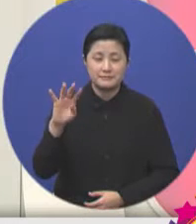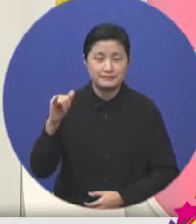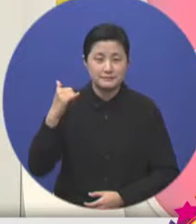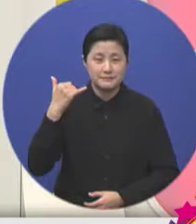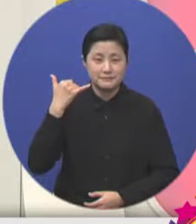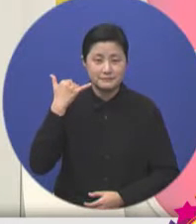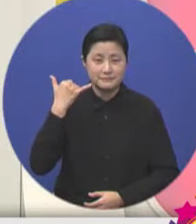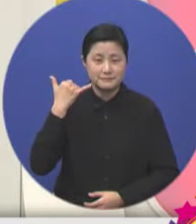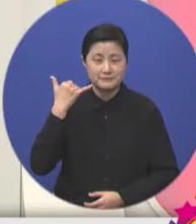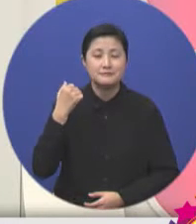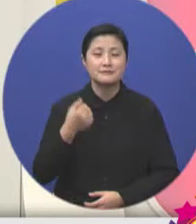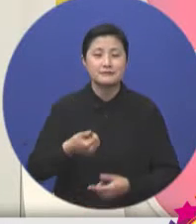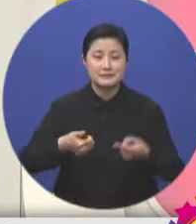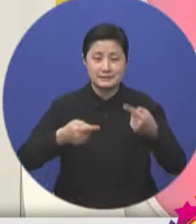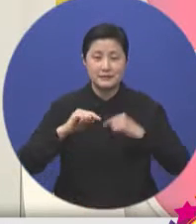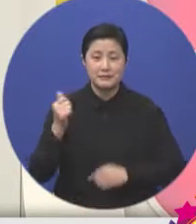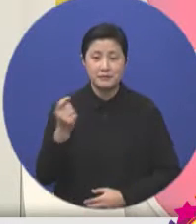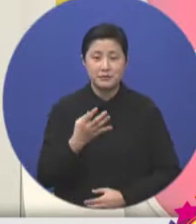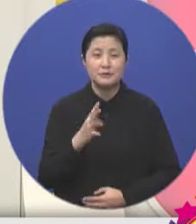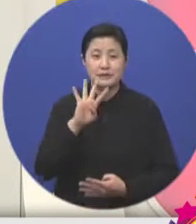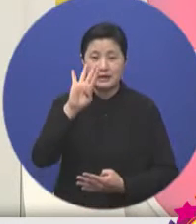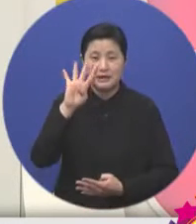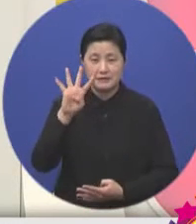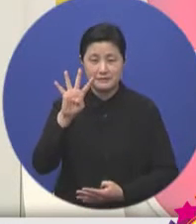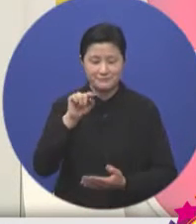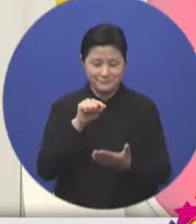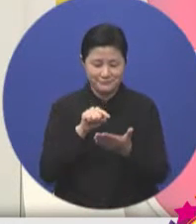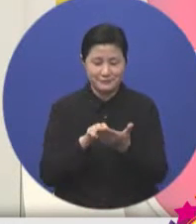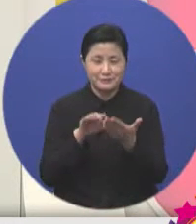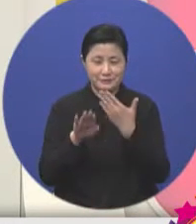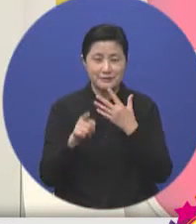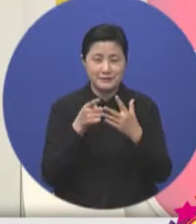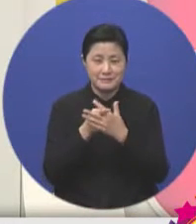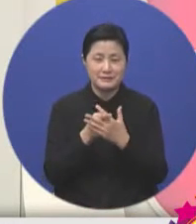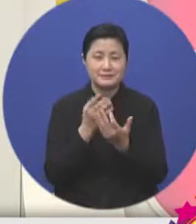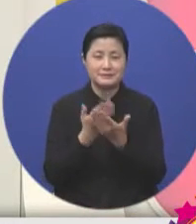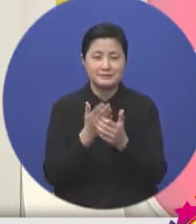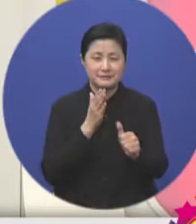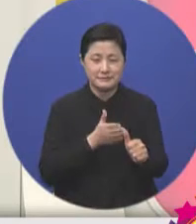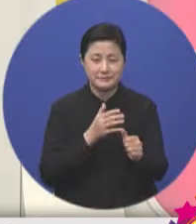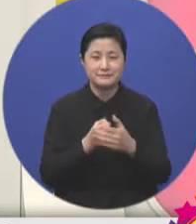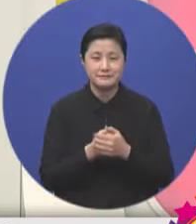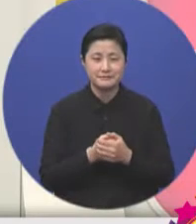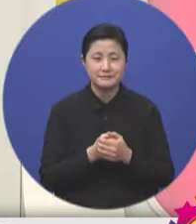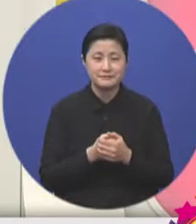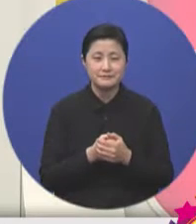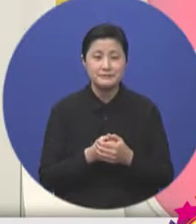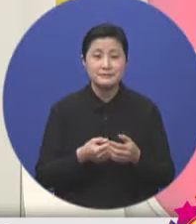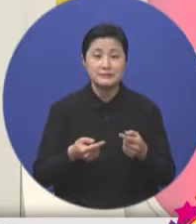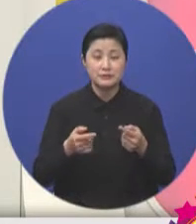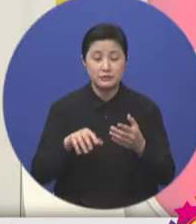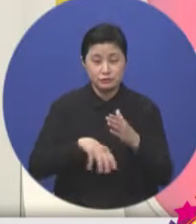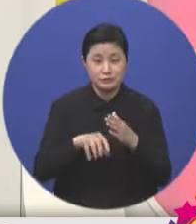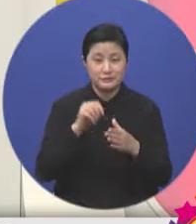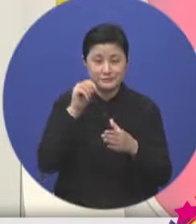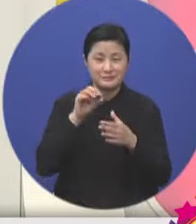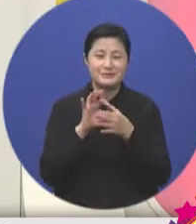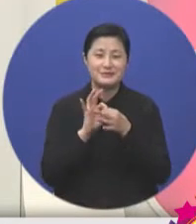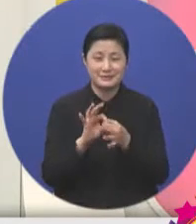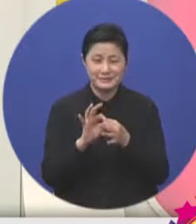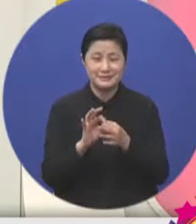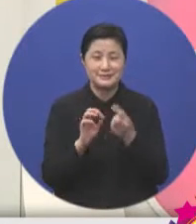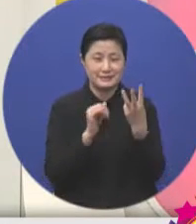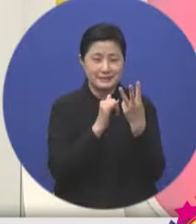060-608-1004 이쪽으로 또 퀴즈 참여 4번으로 정답을 맞춰주세요. 네. 정답자 중에 추첨을